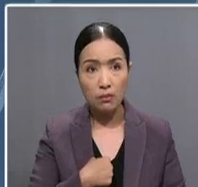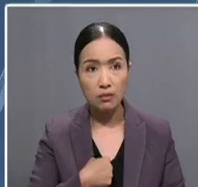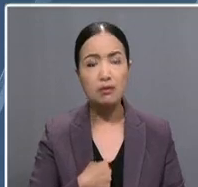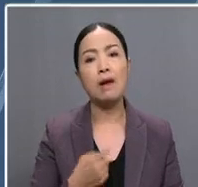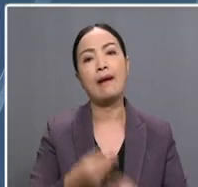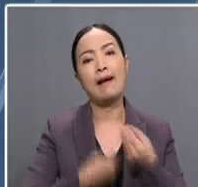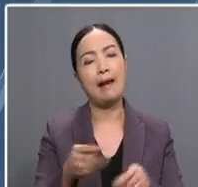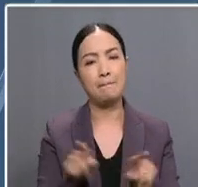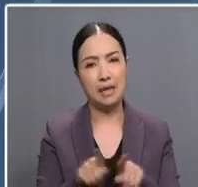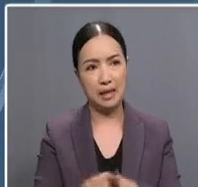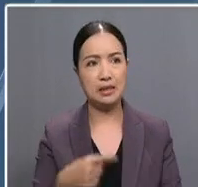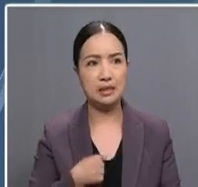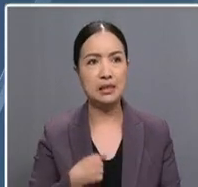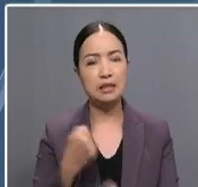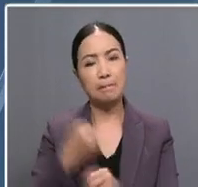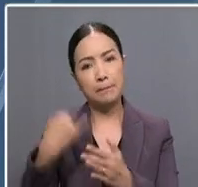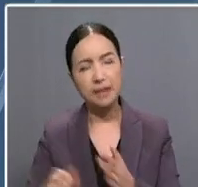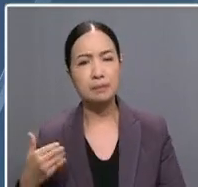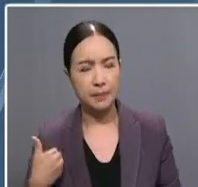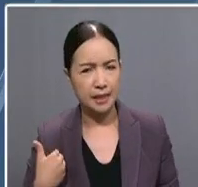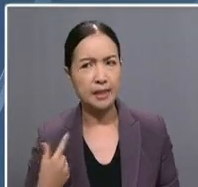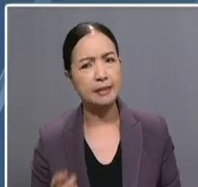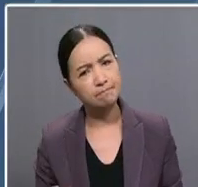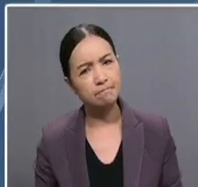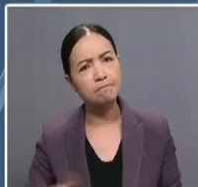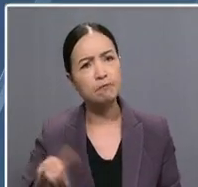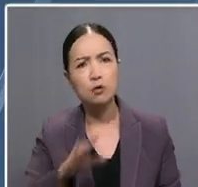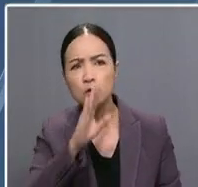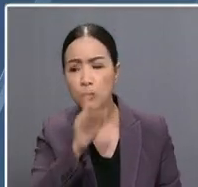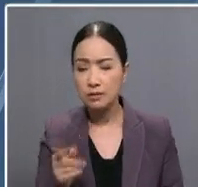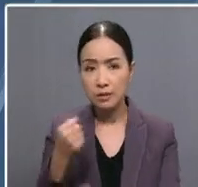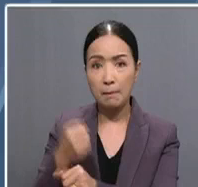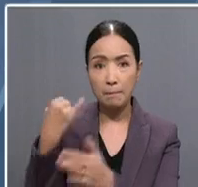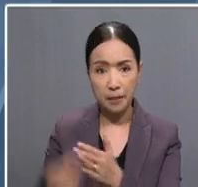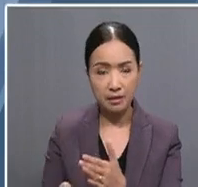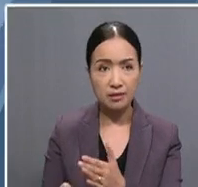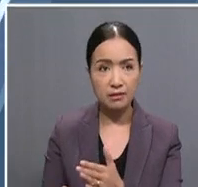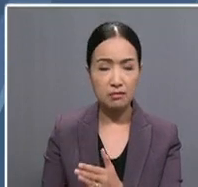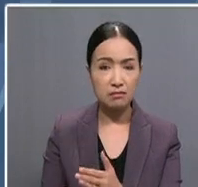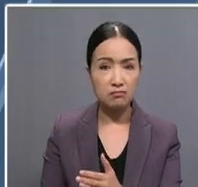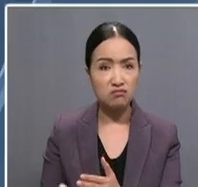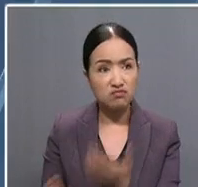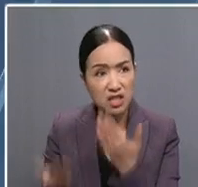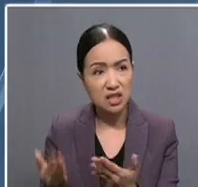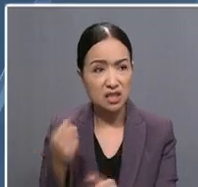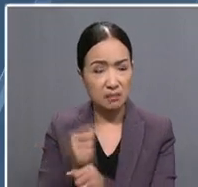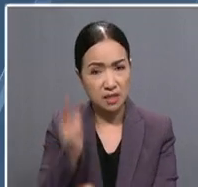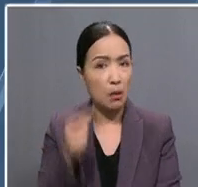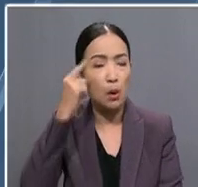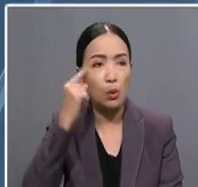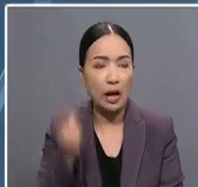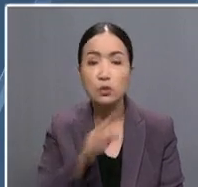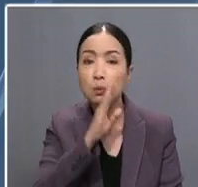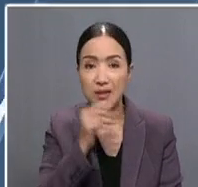เหมือนกันนะคะความผิดพลาดบางอย่างเนี่ยถ้าอีกคนนึงทำหรือไม่ทำเราไม่รู้นะอันนี้คือพูดแบบพูดกลางๆว่าถ้าเ